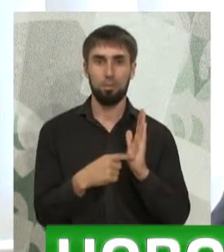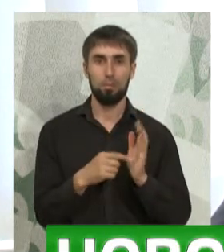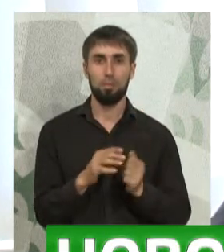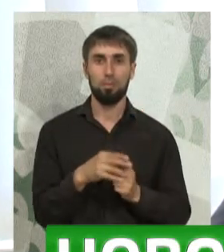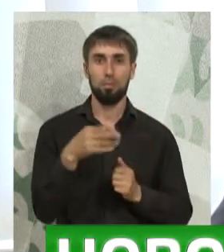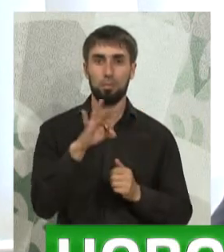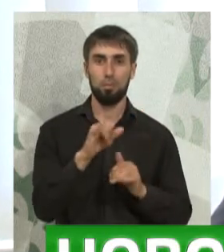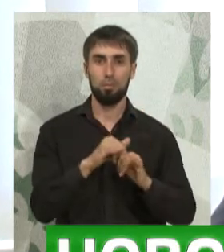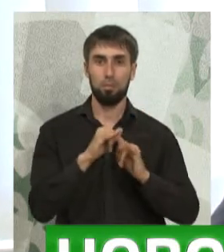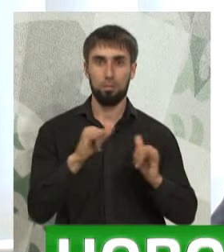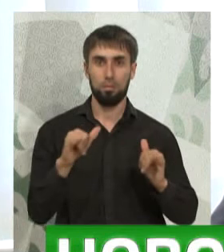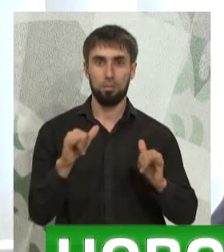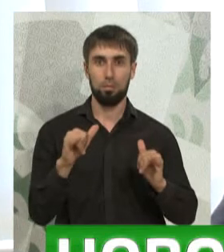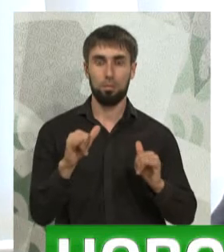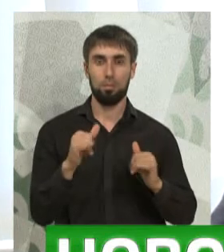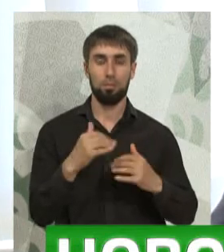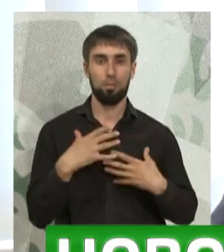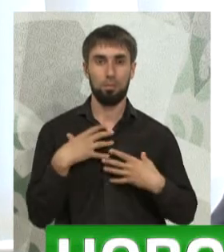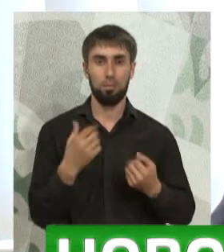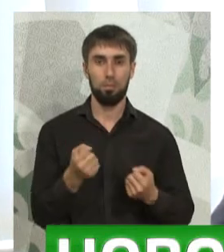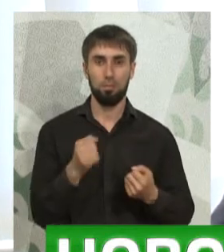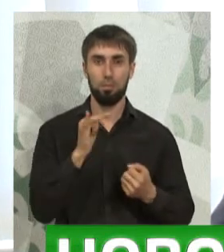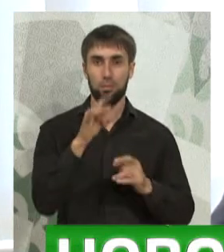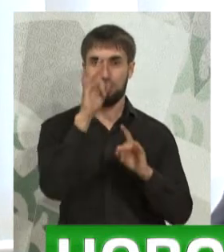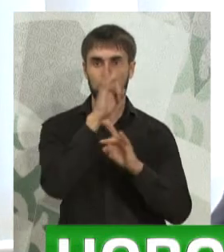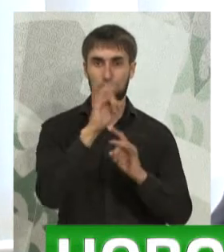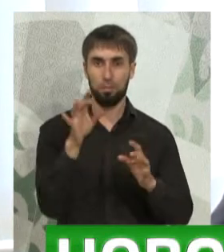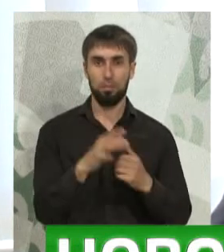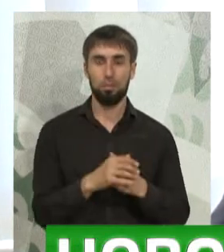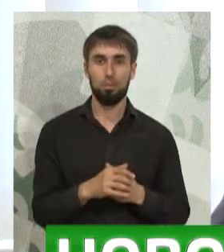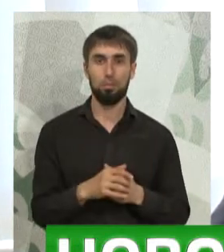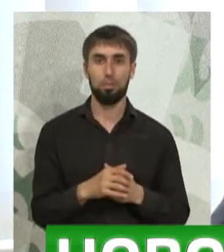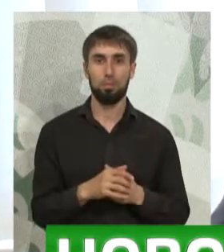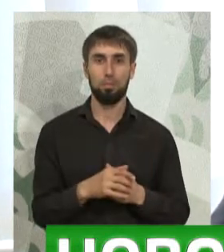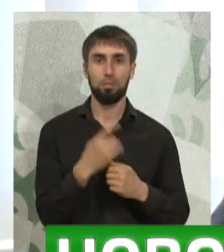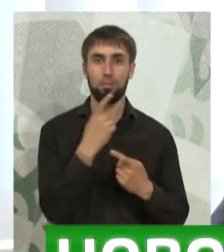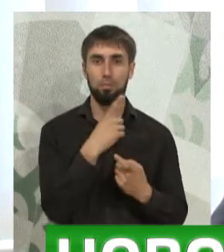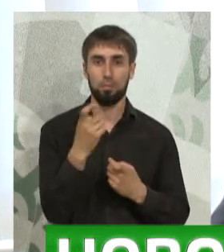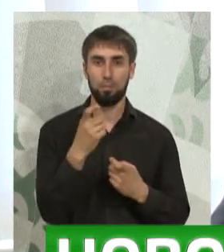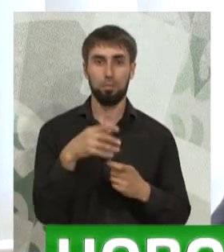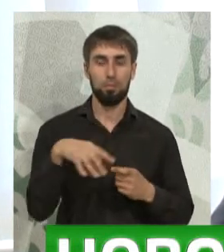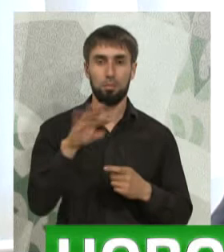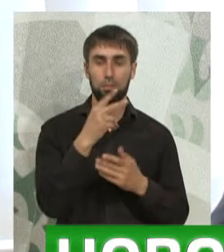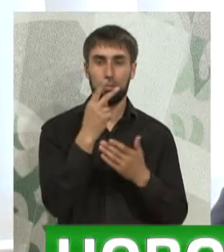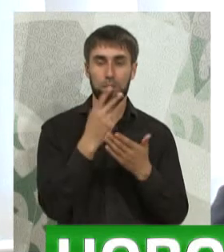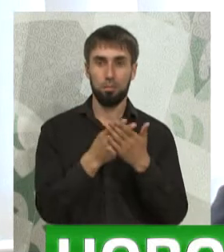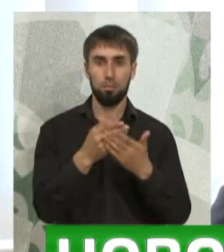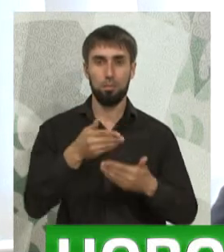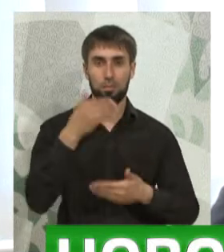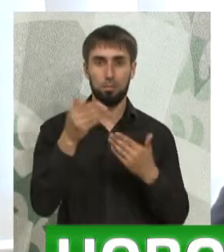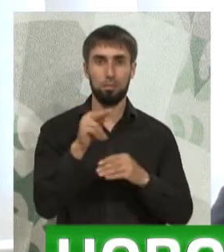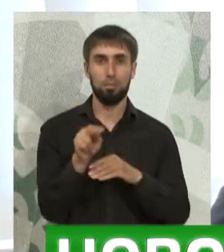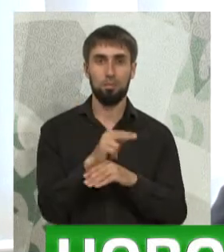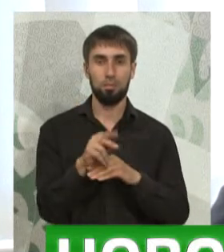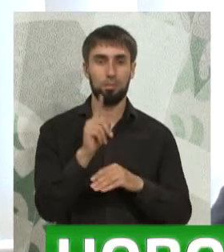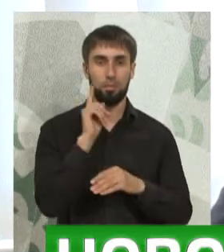по улучшению и здравоохранения, и культуры. Практически все рассматривается в воспитании